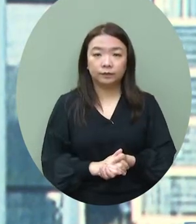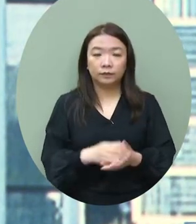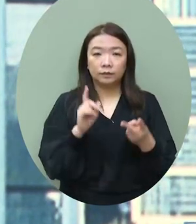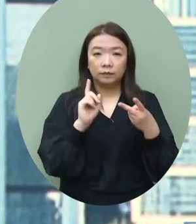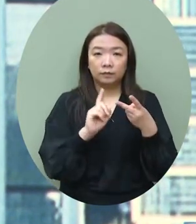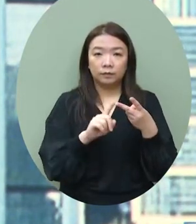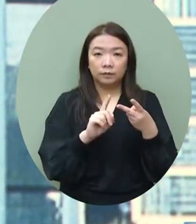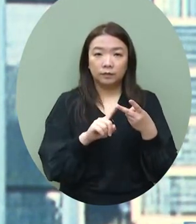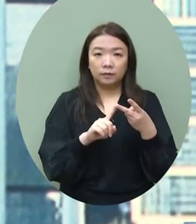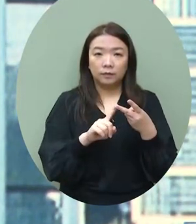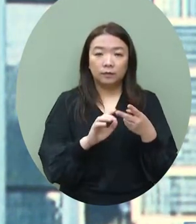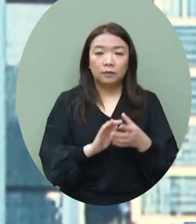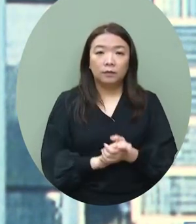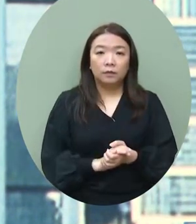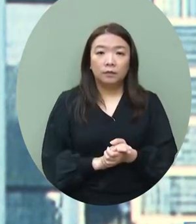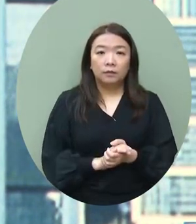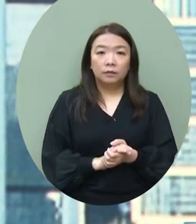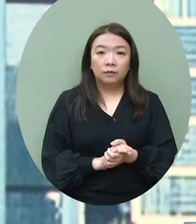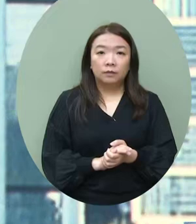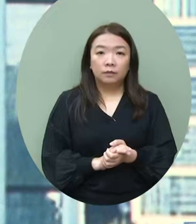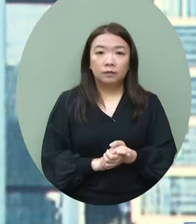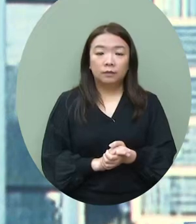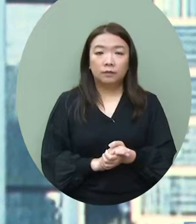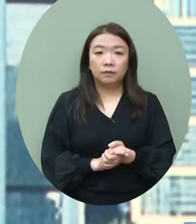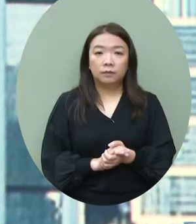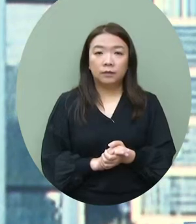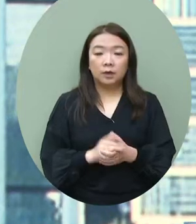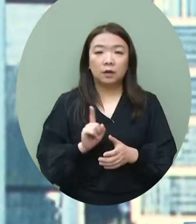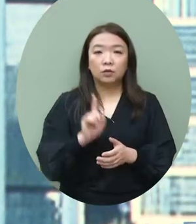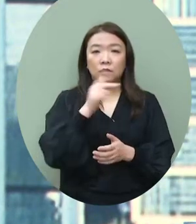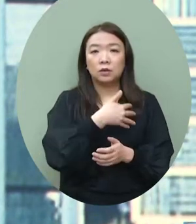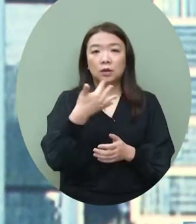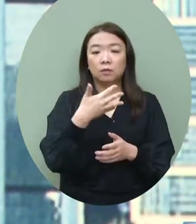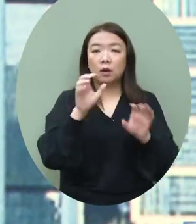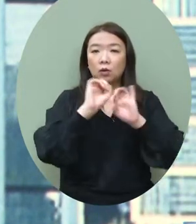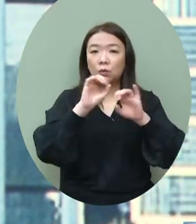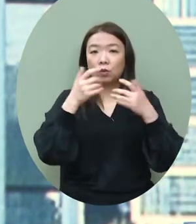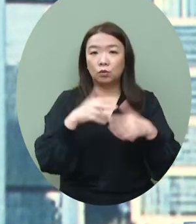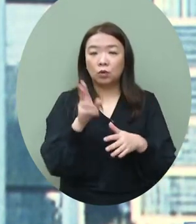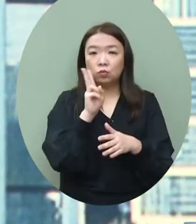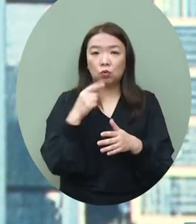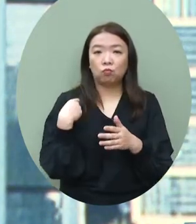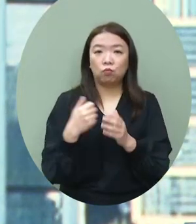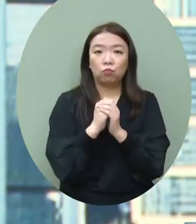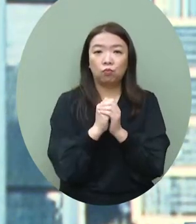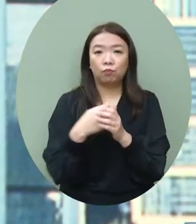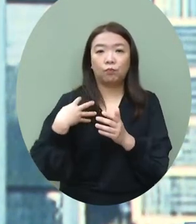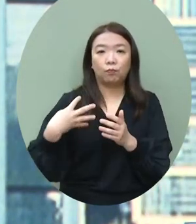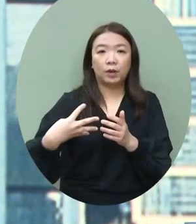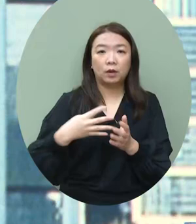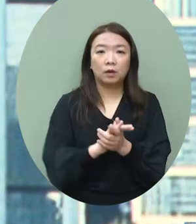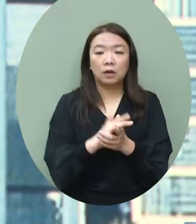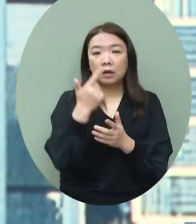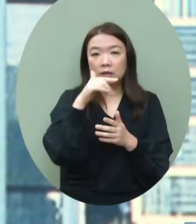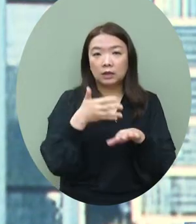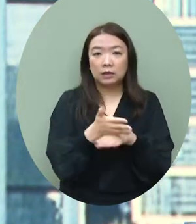第二個同大家講咧，就係因為亦都係喺上個禮拜5公佈咗，如果去到年初4，即係新一輪嘅社交